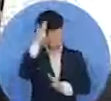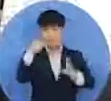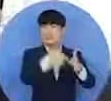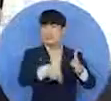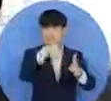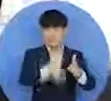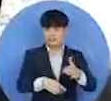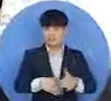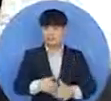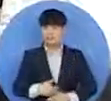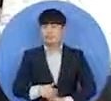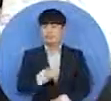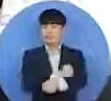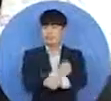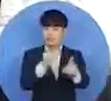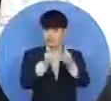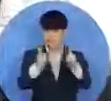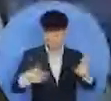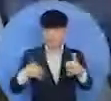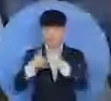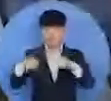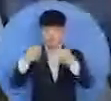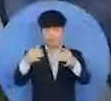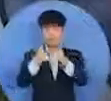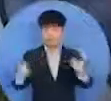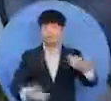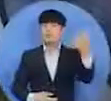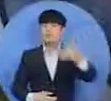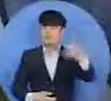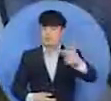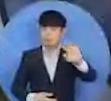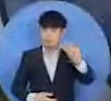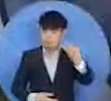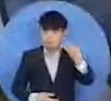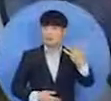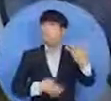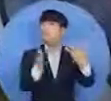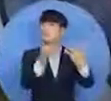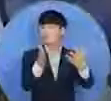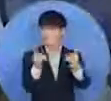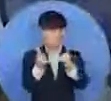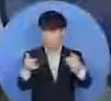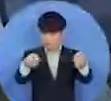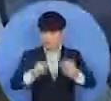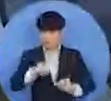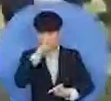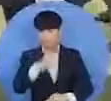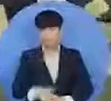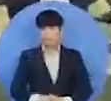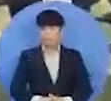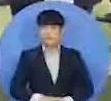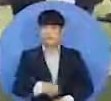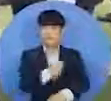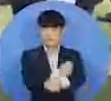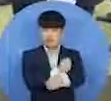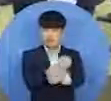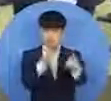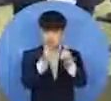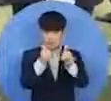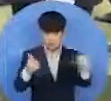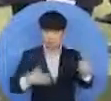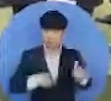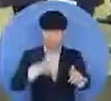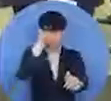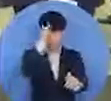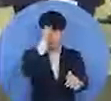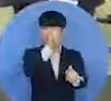천안시에는 독립유공자와 참전용사 등 4,879명의 국가유공자들이 살고 있는데요. 시는